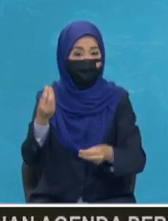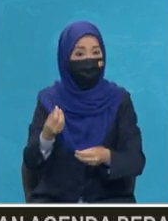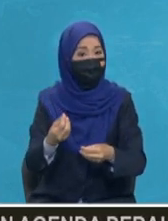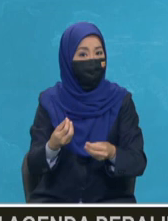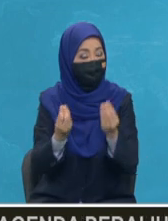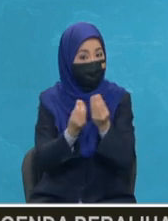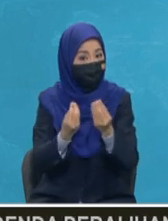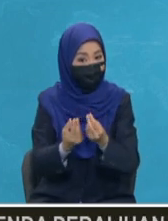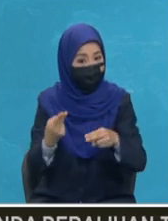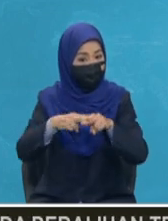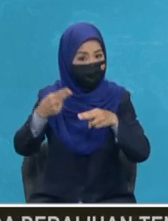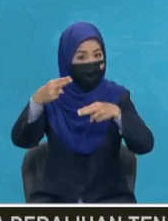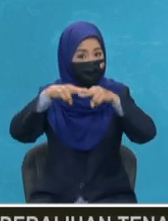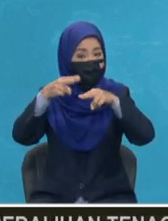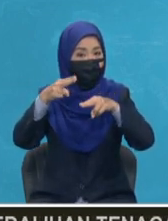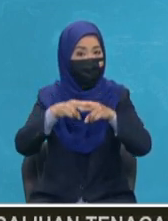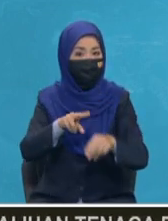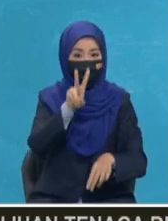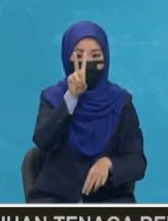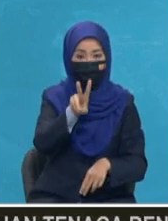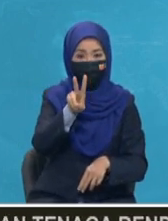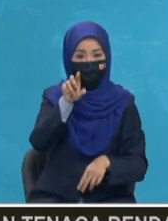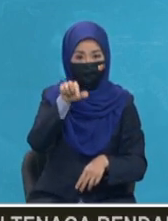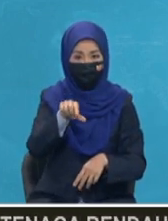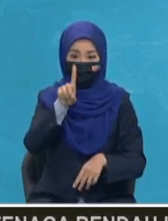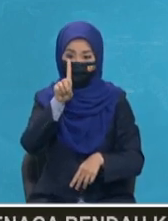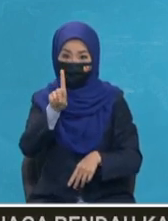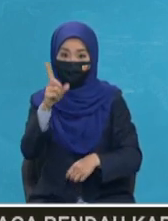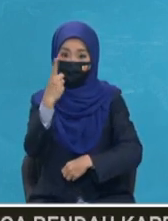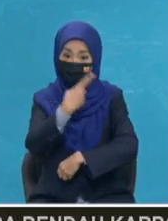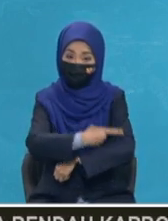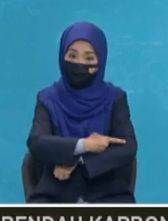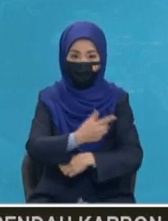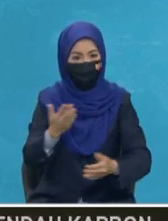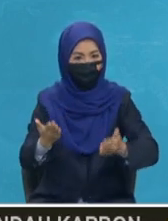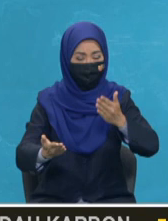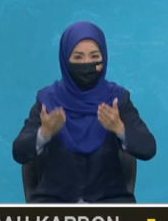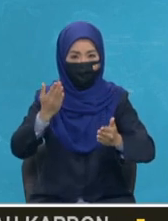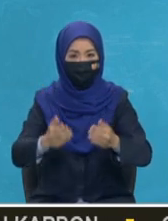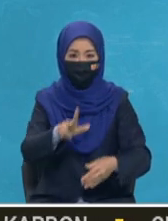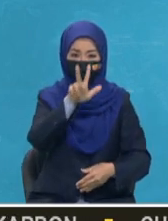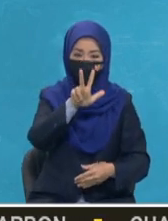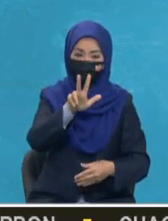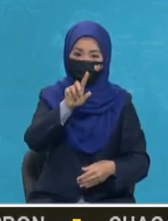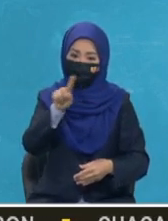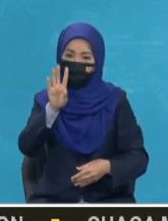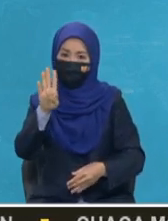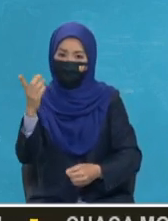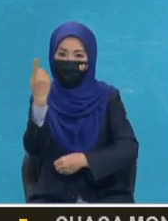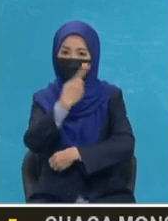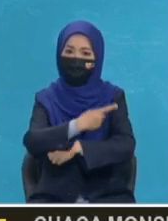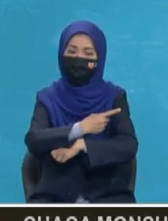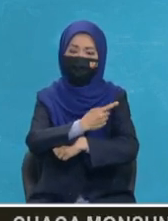bertambah dua kali ganda Yaelah sebanyak 20 poin satu hari berbanding dengan tiga keempat hari semasa